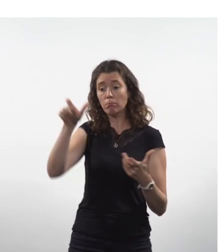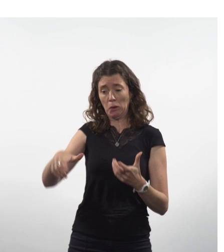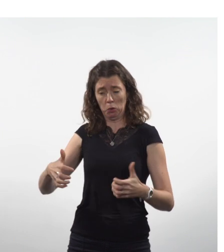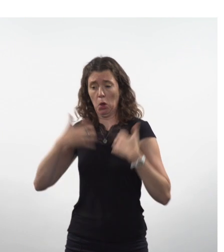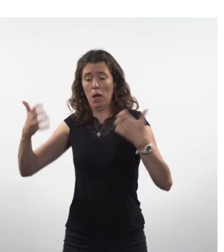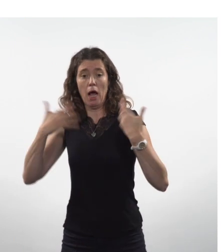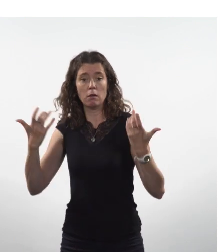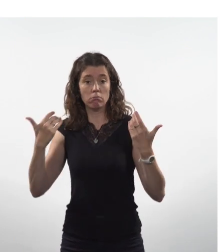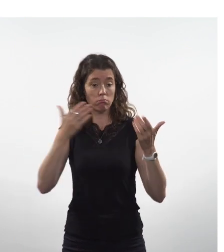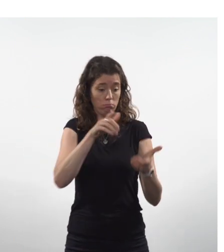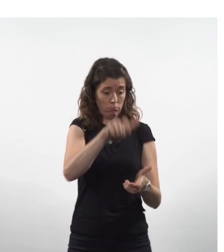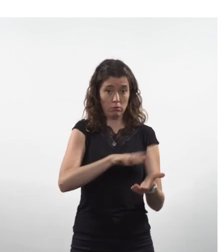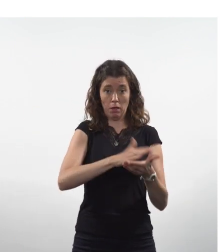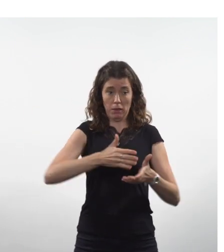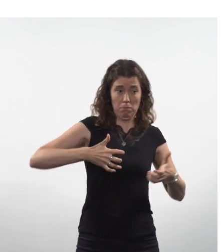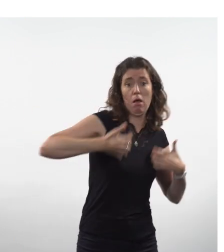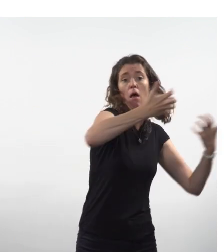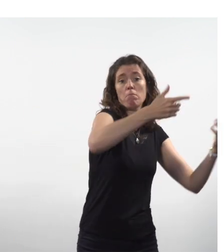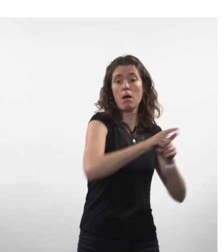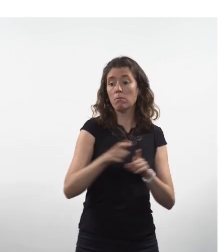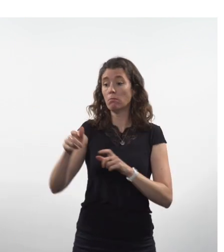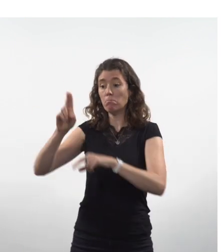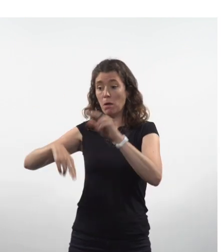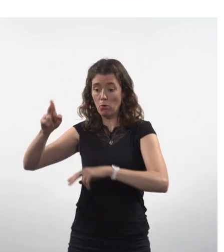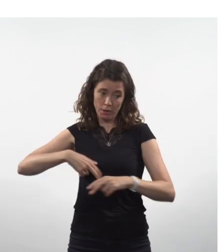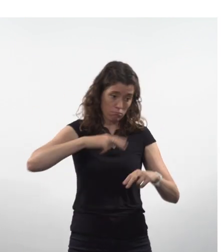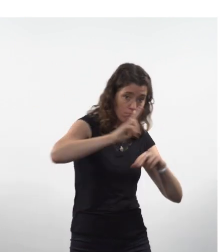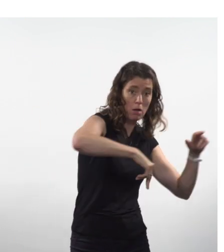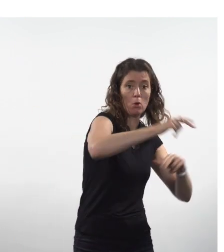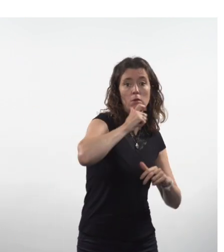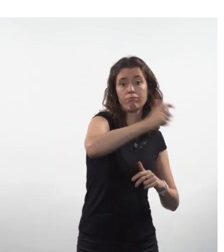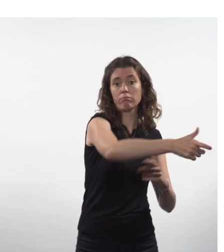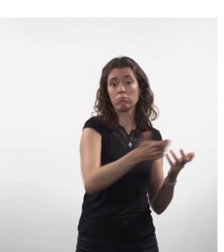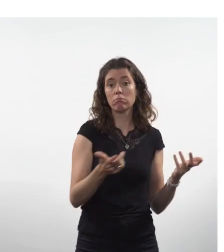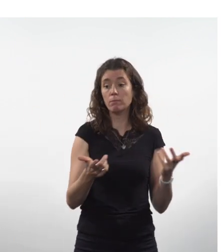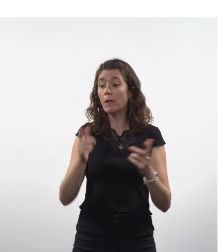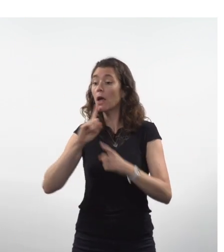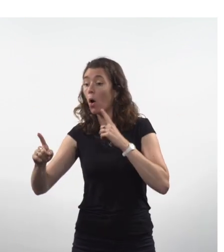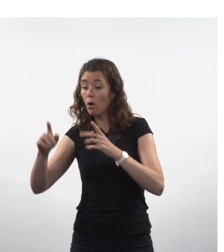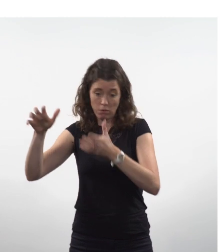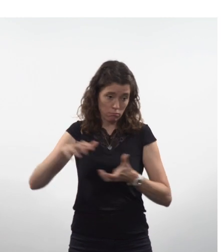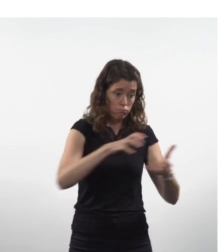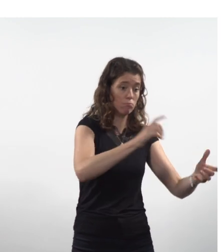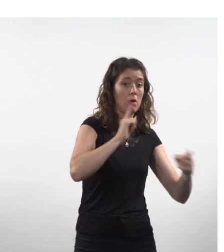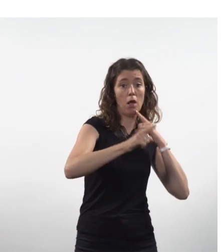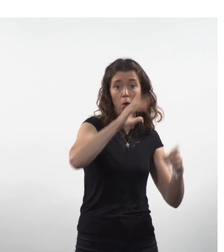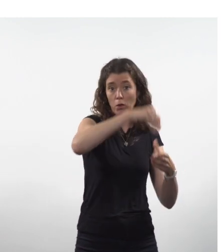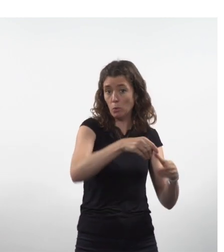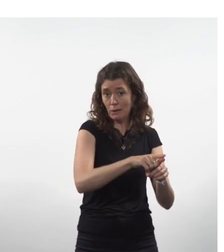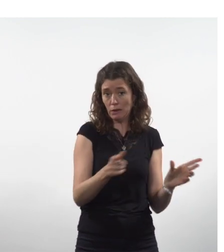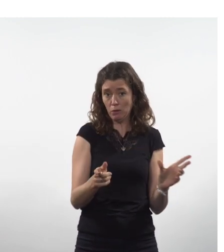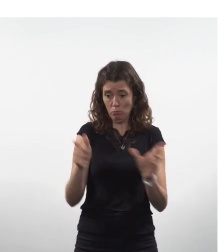colère, l'interprète va traduire en colère. S'il y a des gros mots, les gros mots seront traduits. S'il y a des erreurs qui sont dites, ben, les erreurs seront traduites comme elles sont